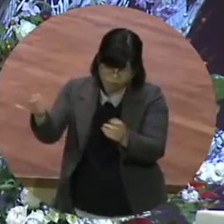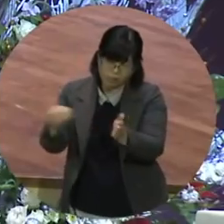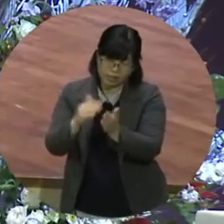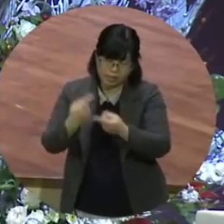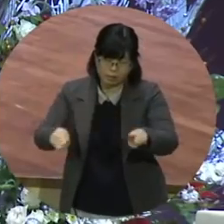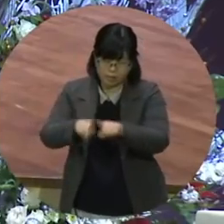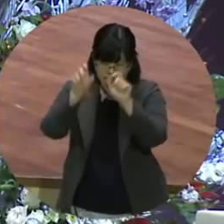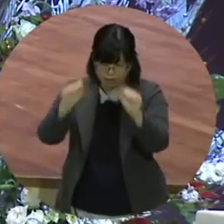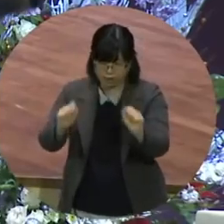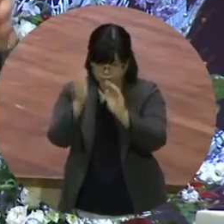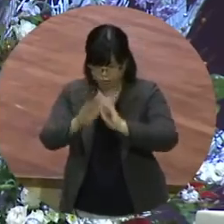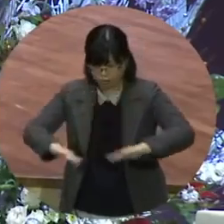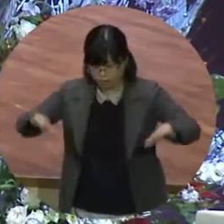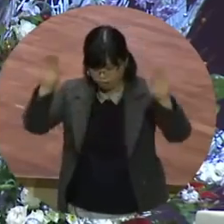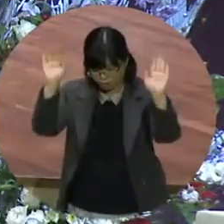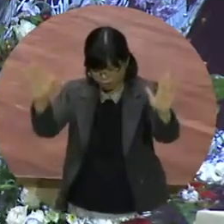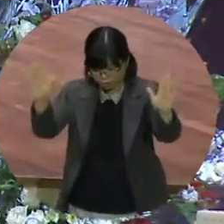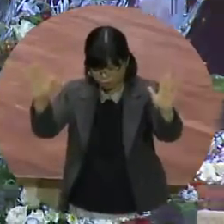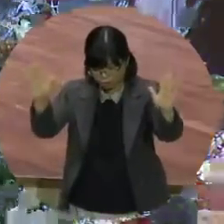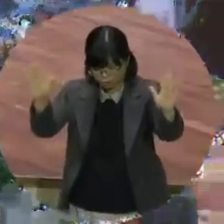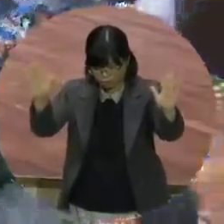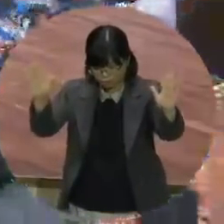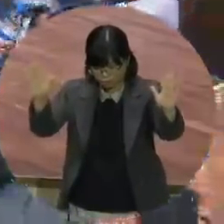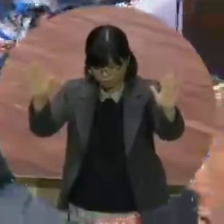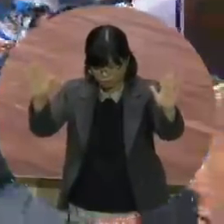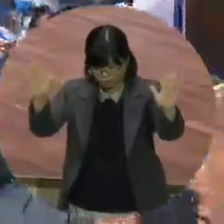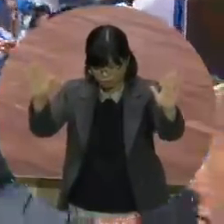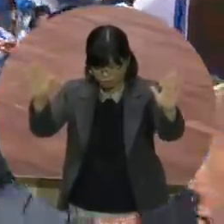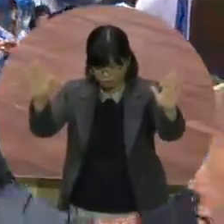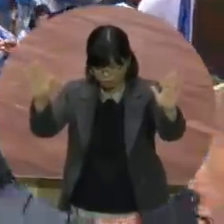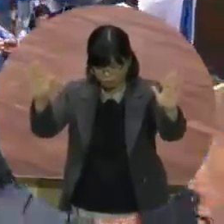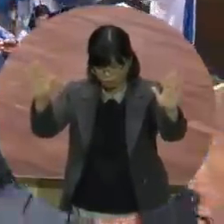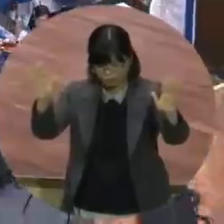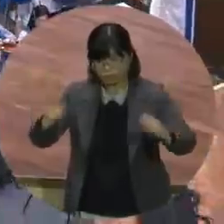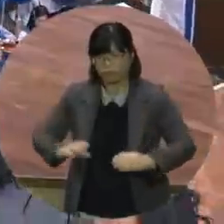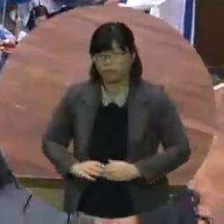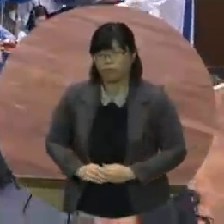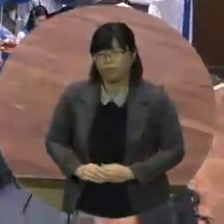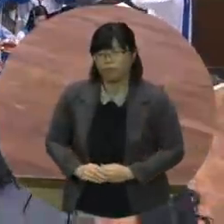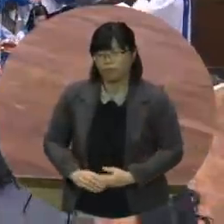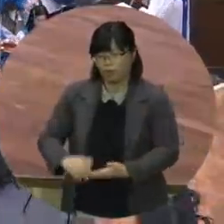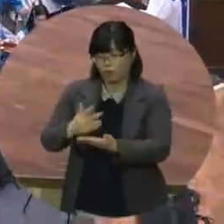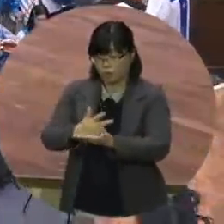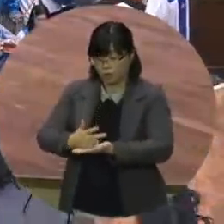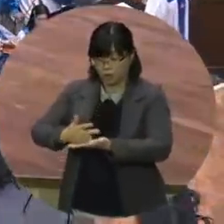계실 저다. 아멘.